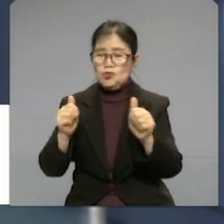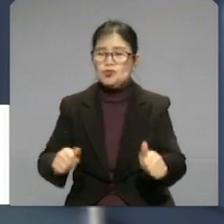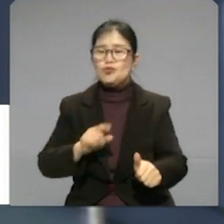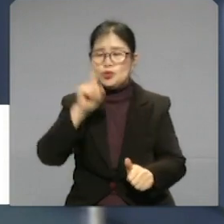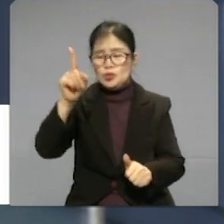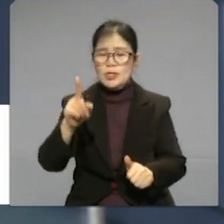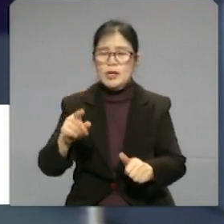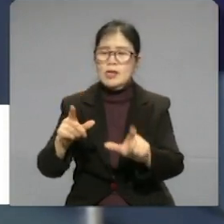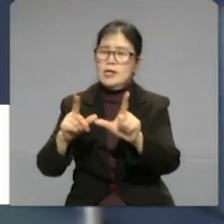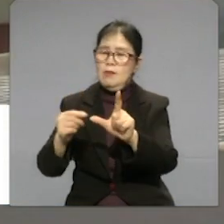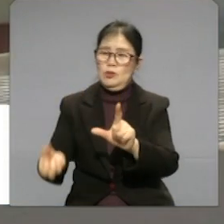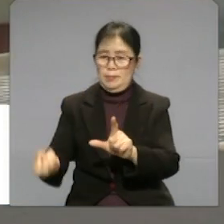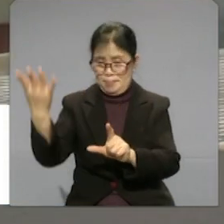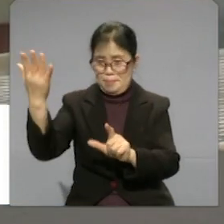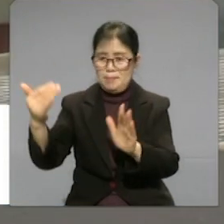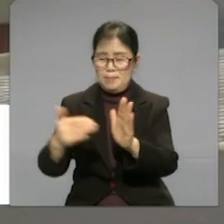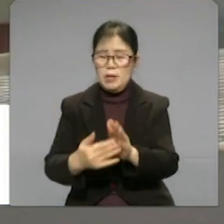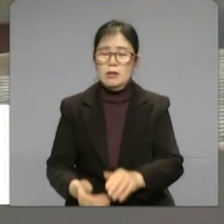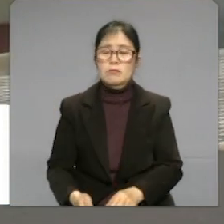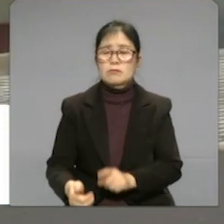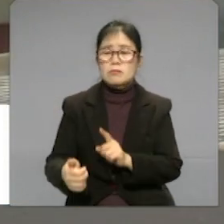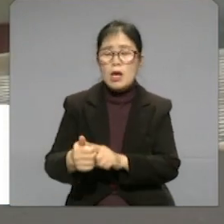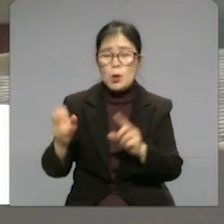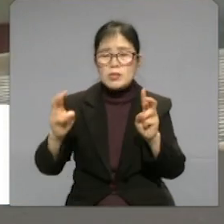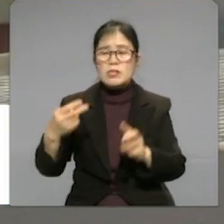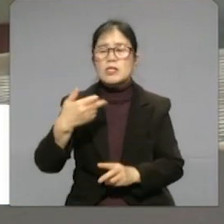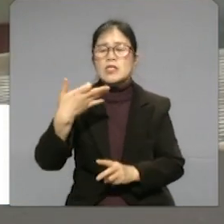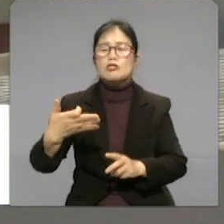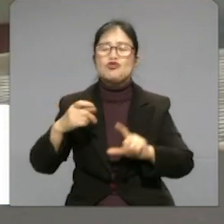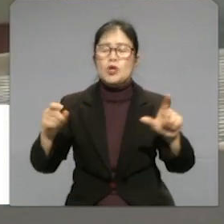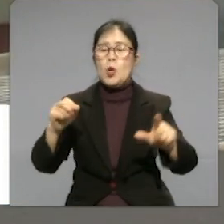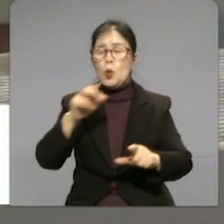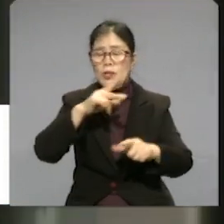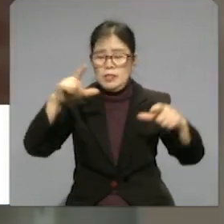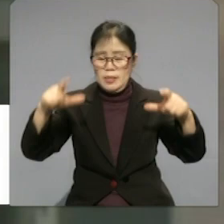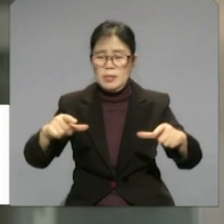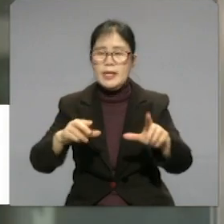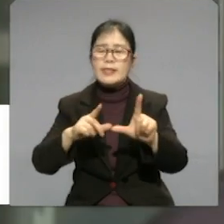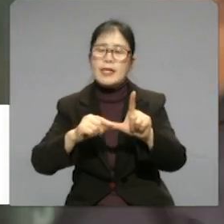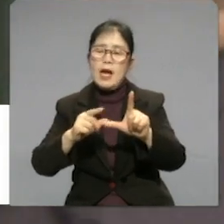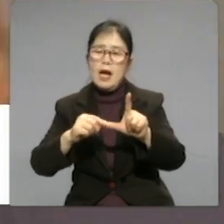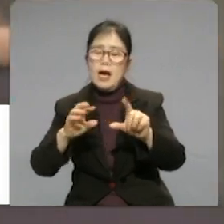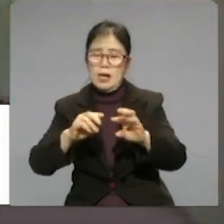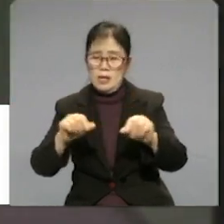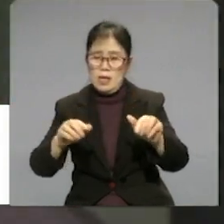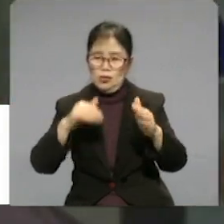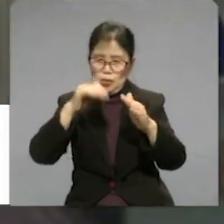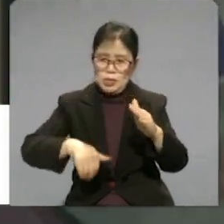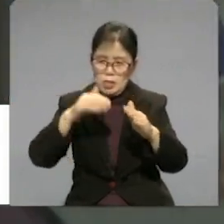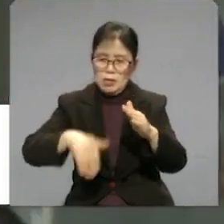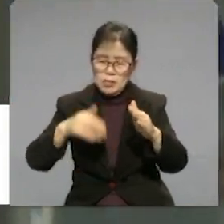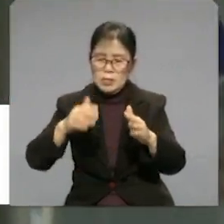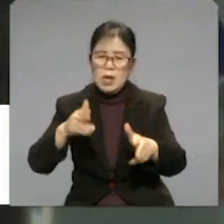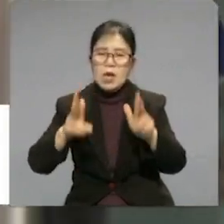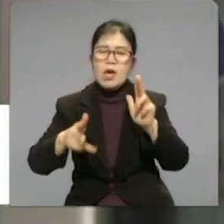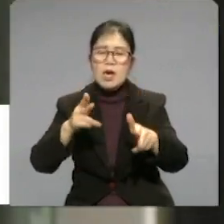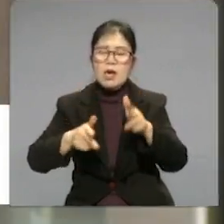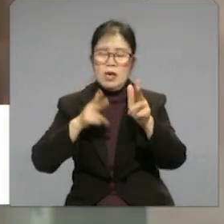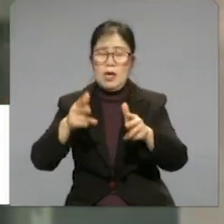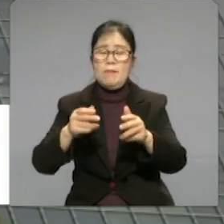승소 판결했습니다 사는 2019년 용인시 때 일부 당의 주택 재개발 사업 시행